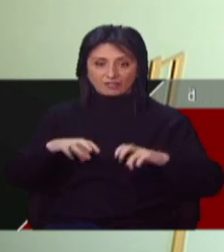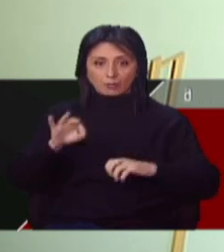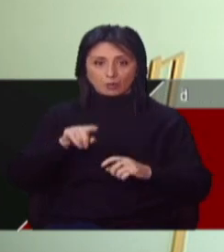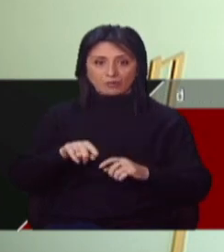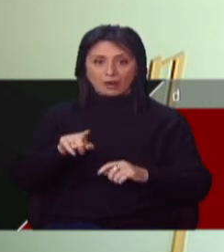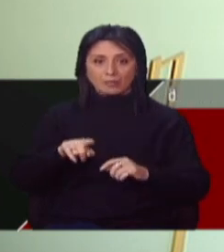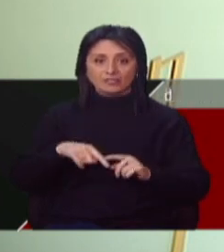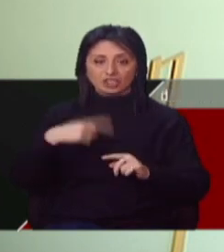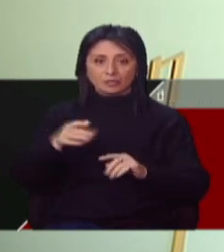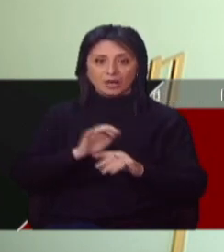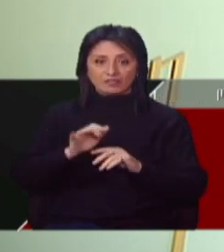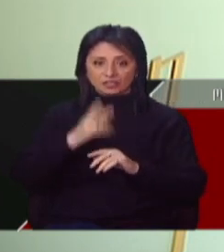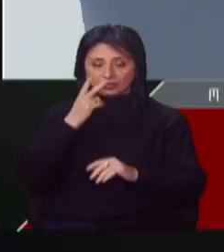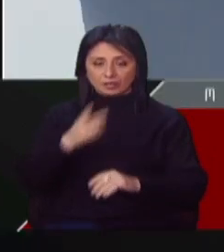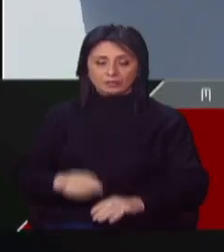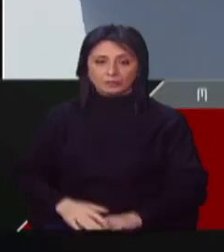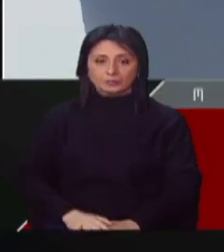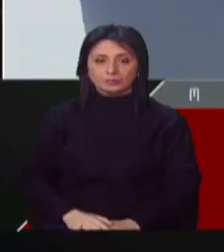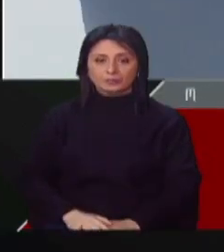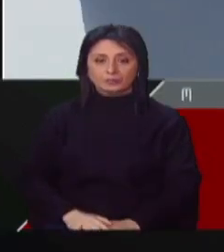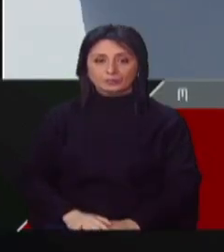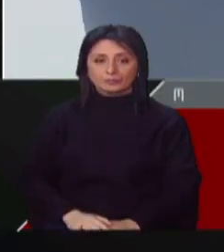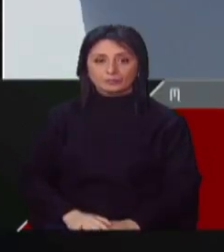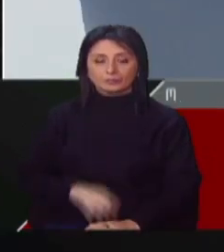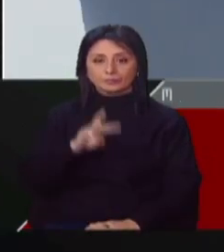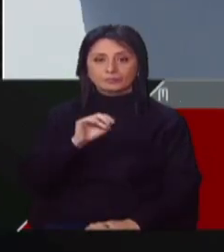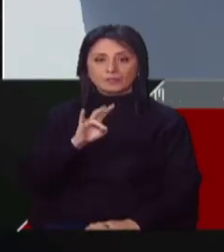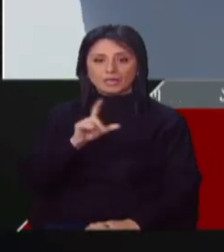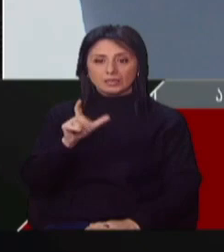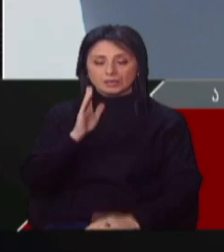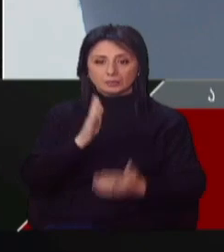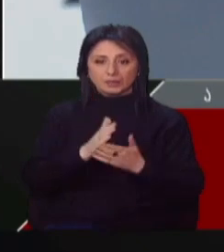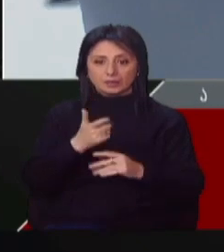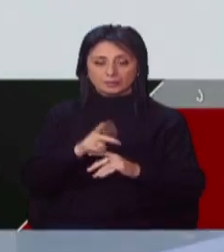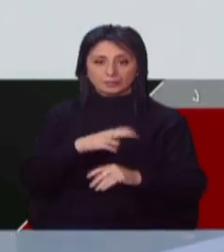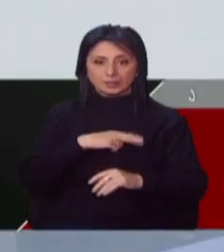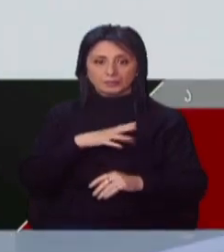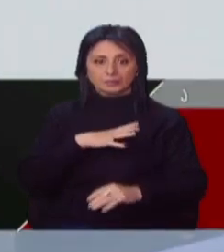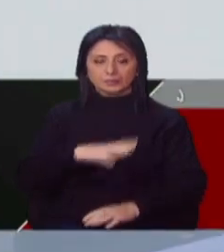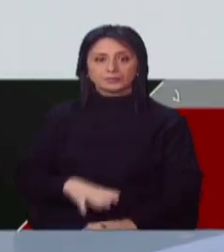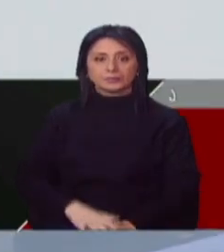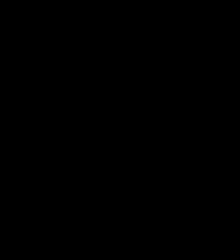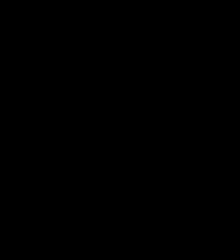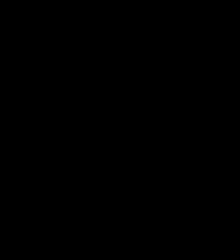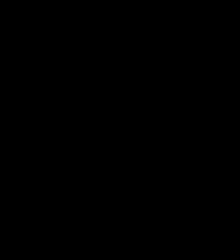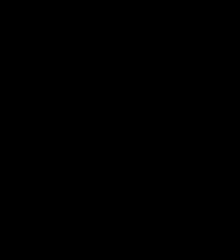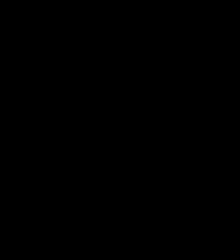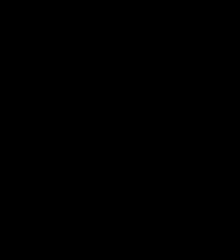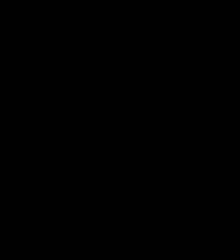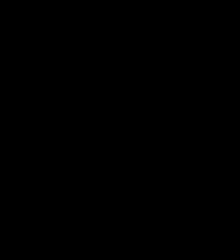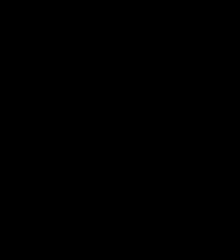დაკავშირებით, ამას შემდეგ გამოშვებაში ვნახავთ. Მადლობა თეონა მანაგაძე საკანონმდებლო ორგანოდან პირდაპირ ეთერში საუბრობდა.